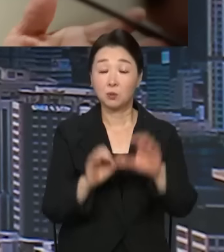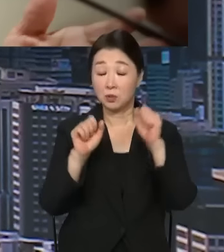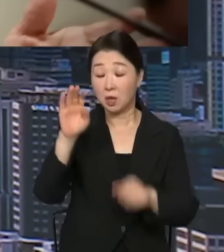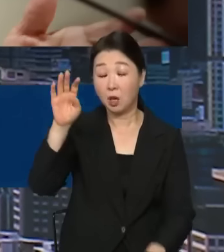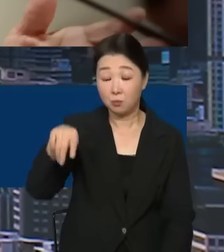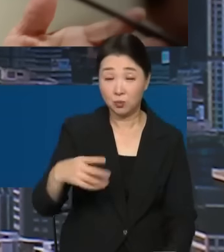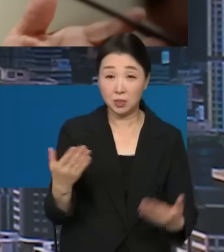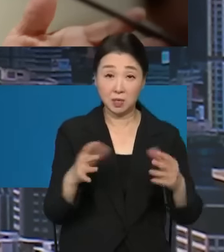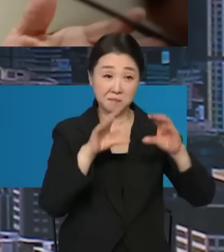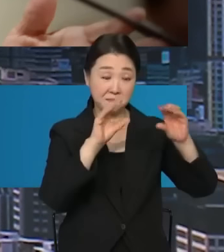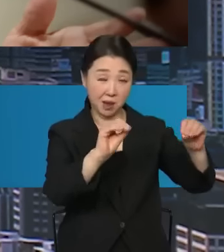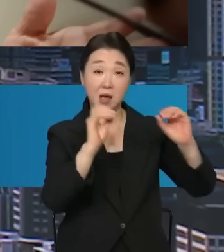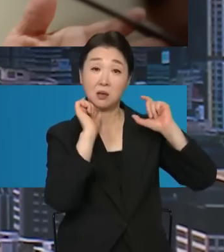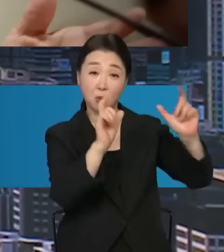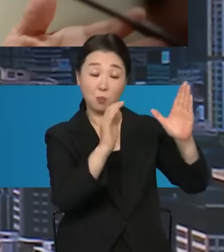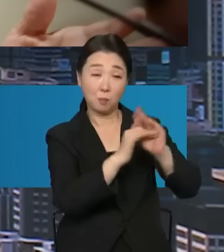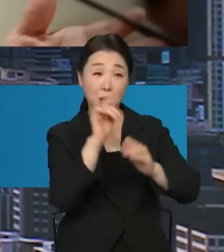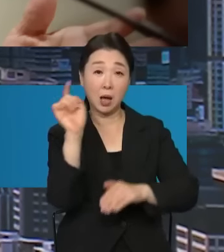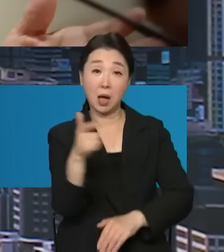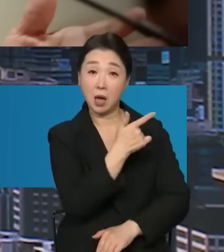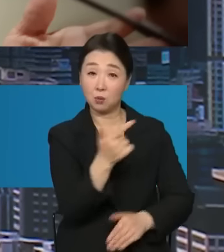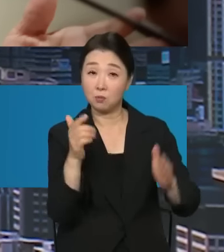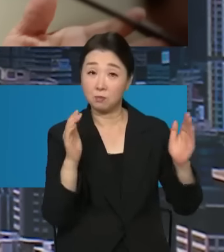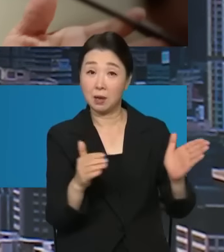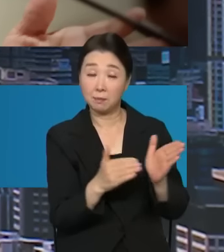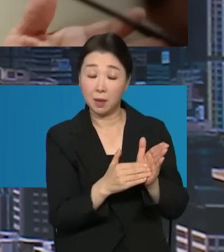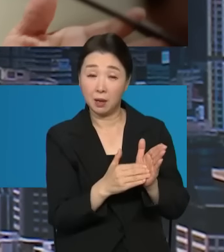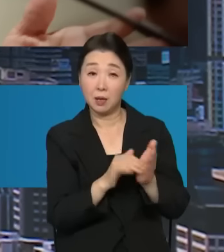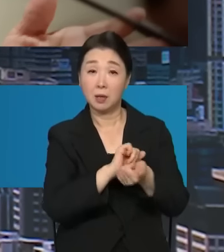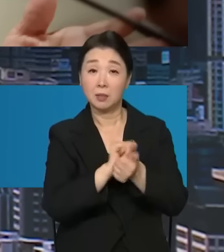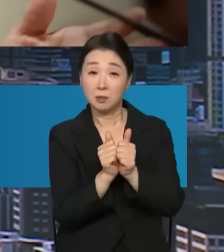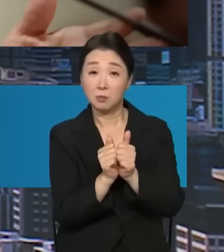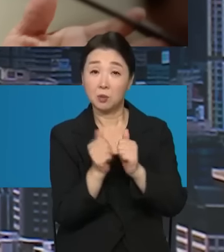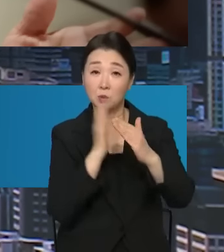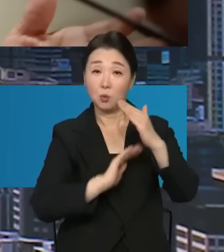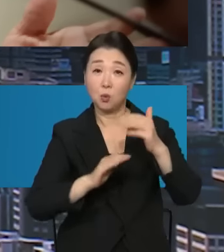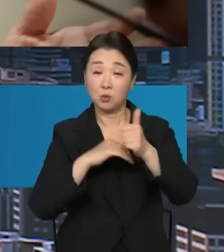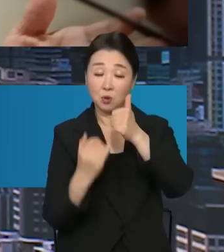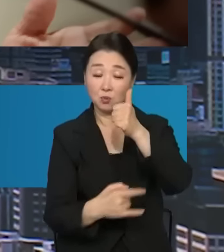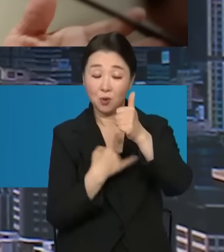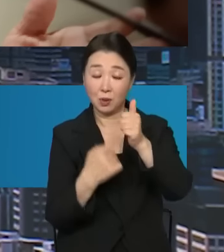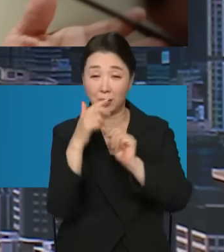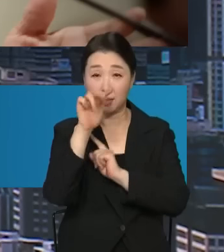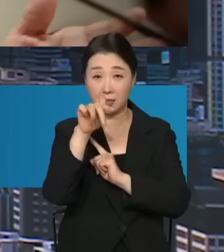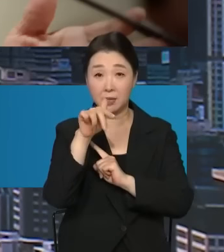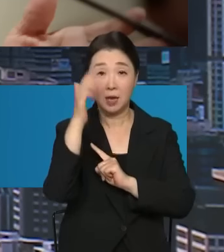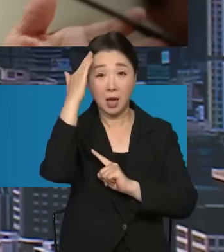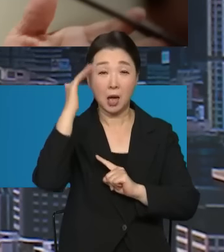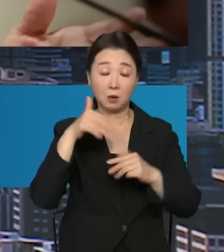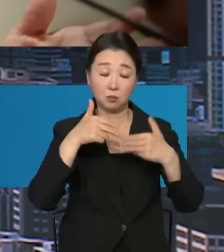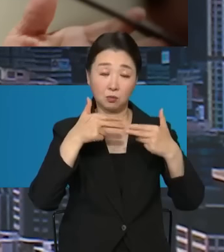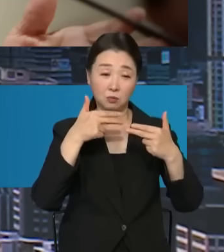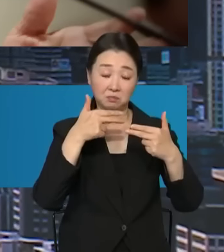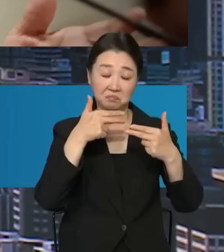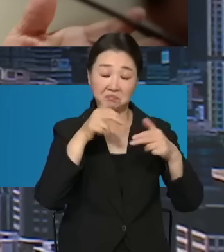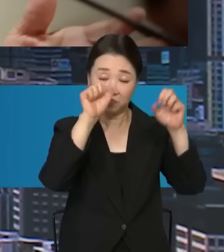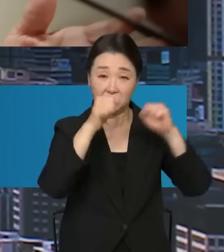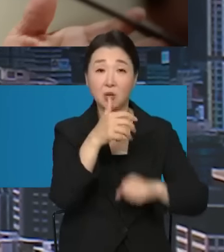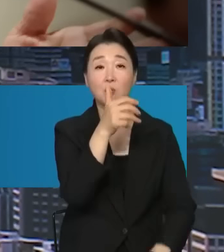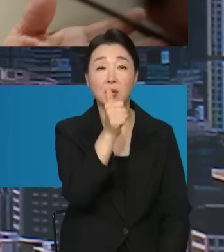문체부가 직무정지를 통보한 지 하루 만에 스포츠공정위원회가 이기응 회장의 대한체육회장 세 번째 임기